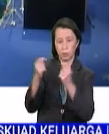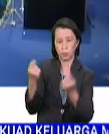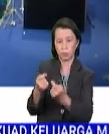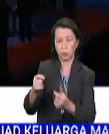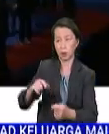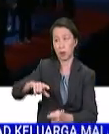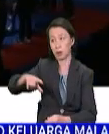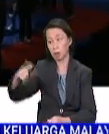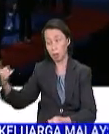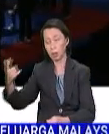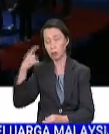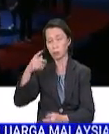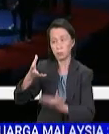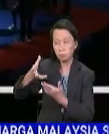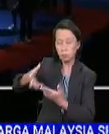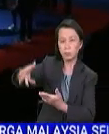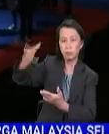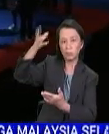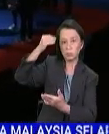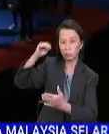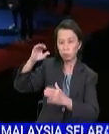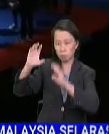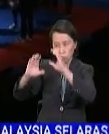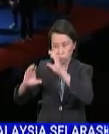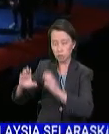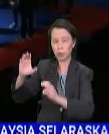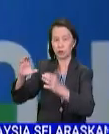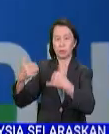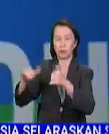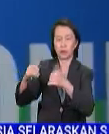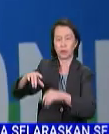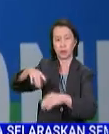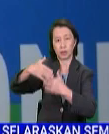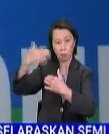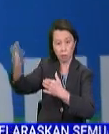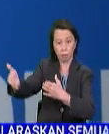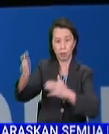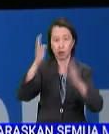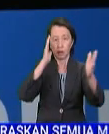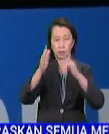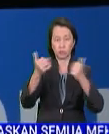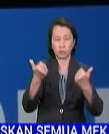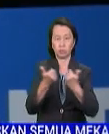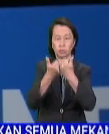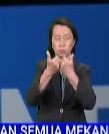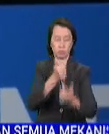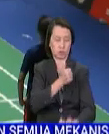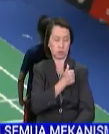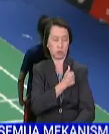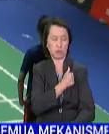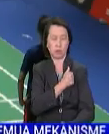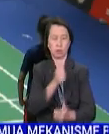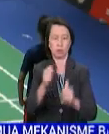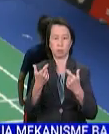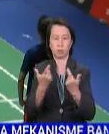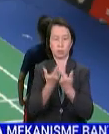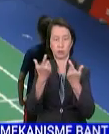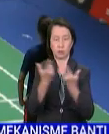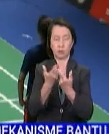handalan lain bagi mempelajari rentak permainan lawan. Malaysia dijadual bertemu Kanada dalam perlawanan